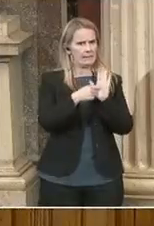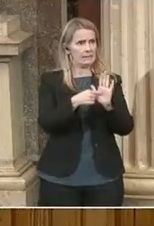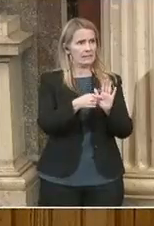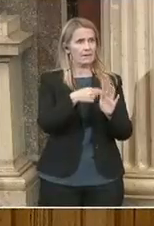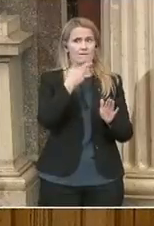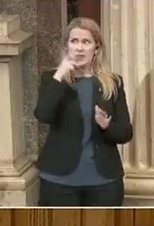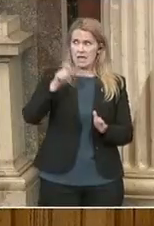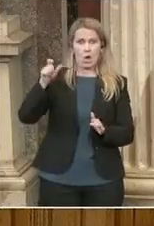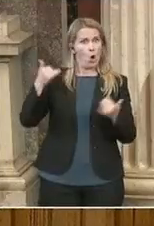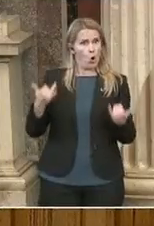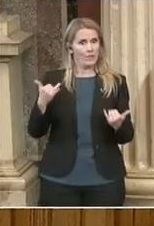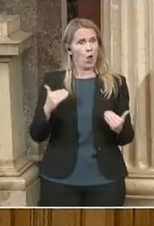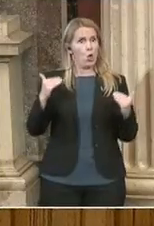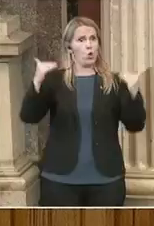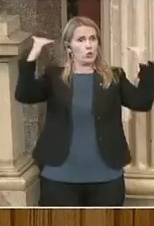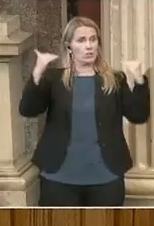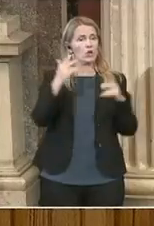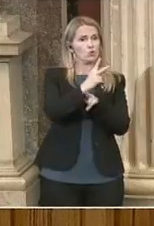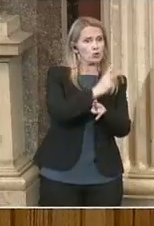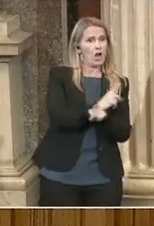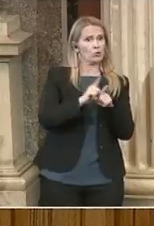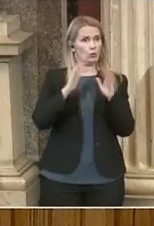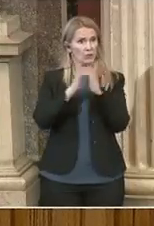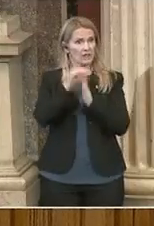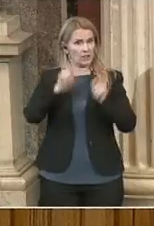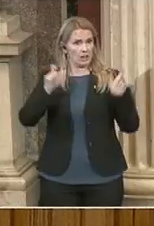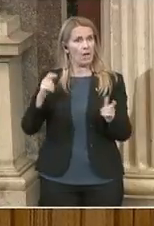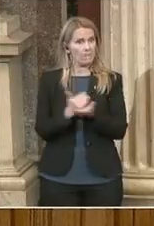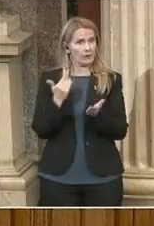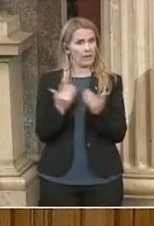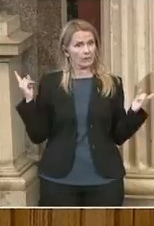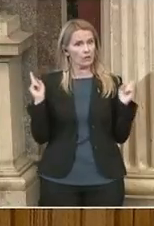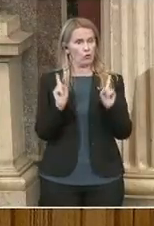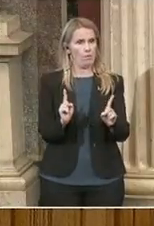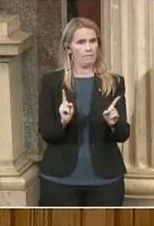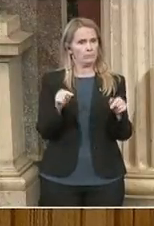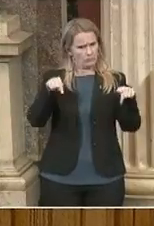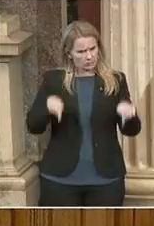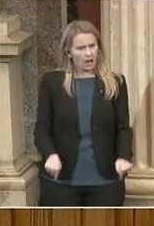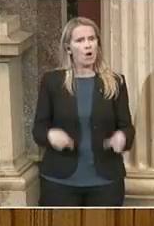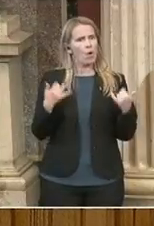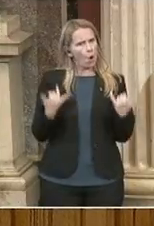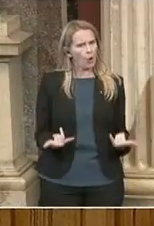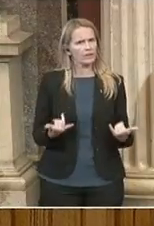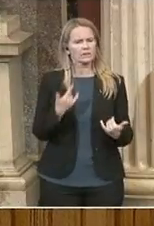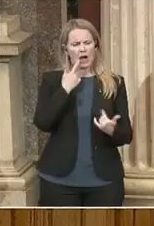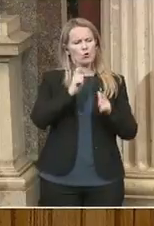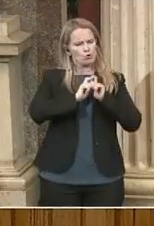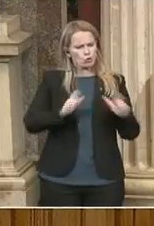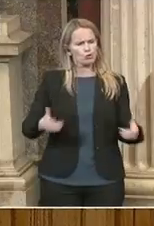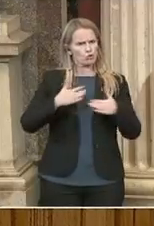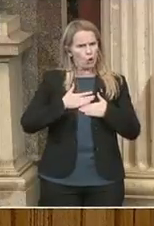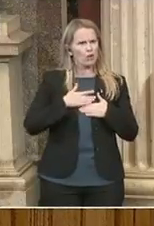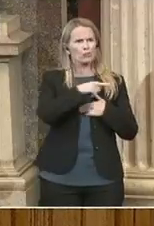Repräsentanten des Staates sich zu der Schuld die an ihnen und an